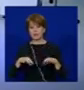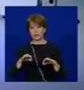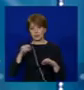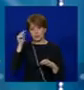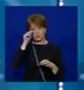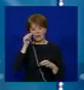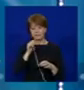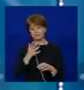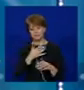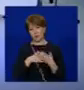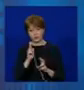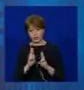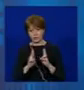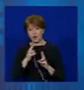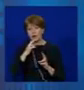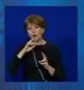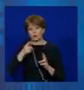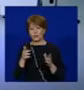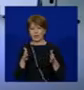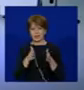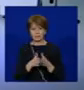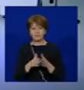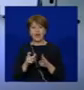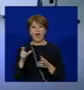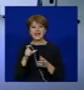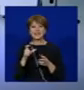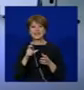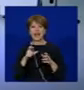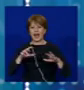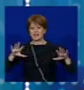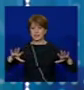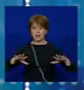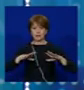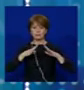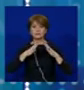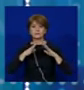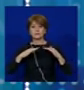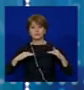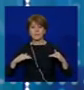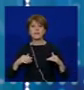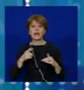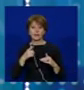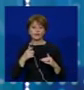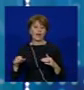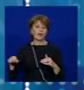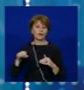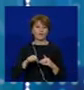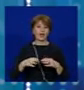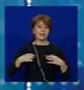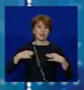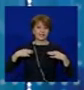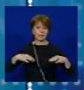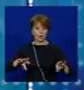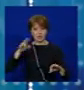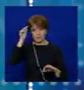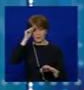вие. Свиденски. Господин Сарайския модел е модела, който докара демокрацията в България, господин Доган. Това